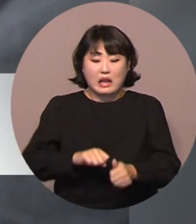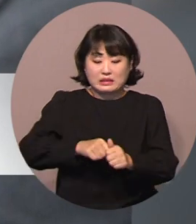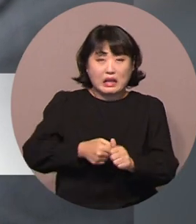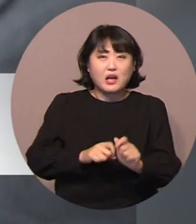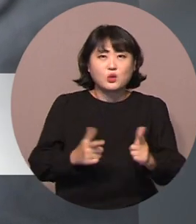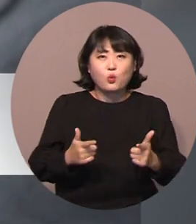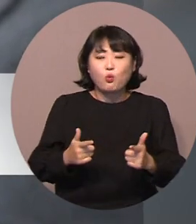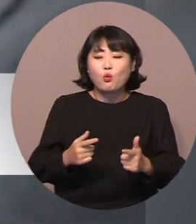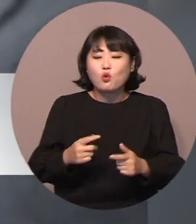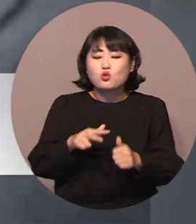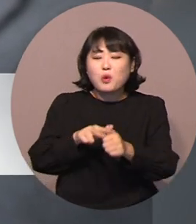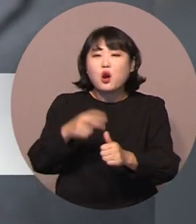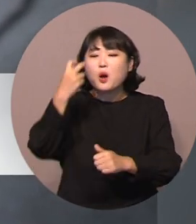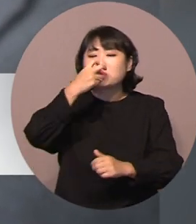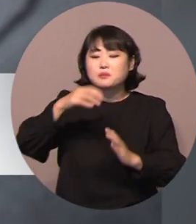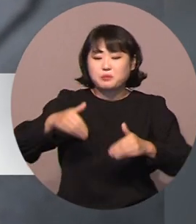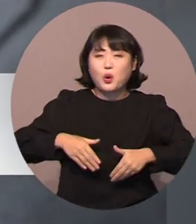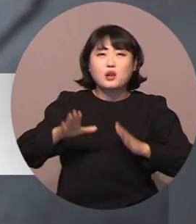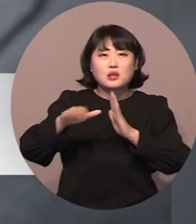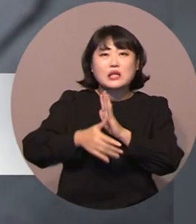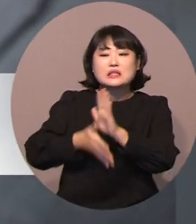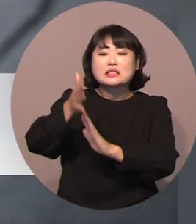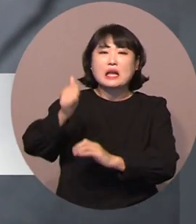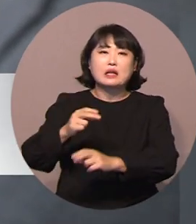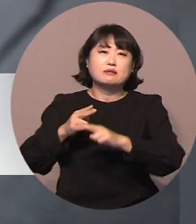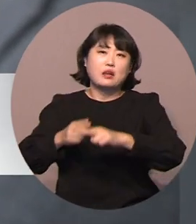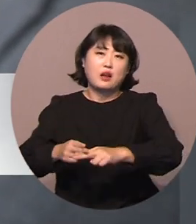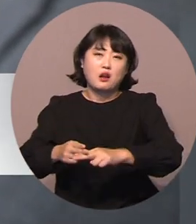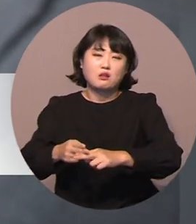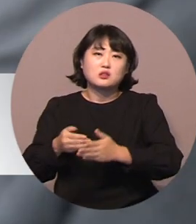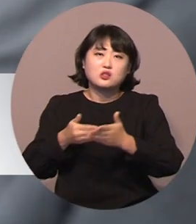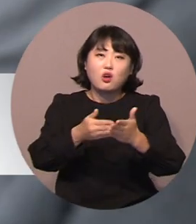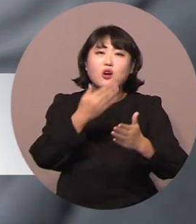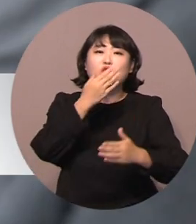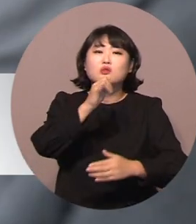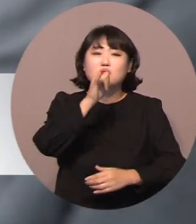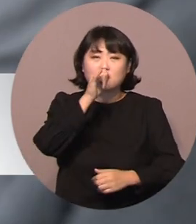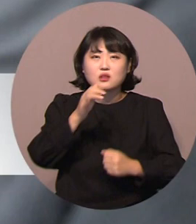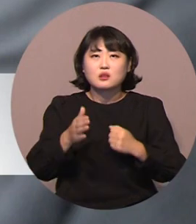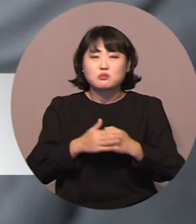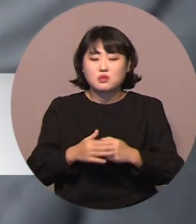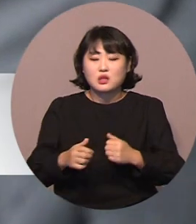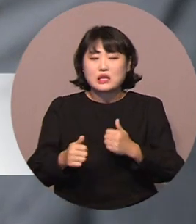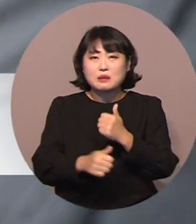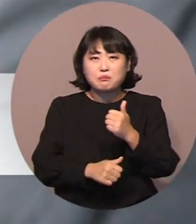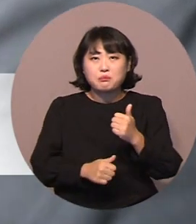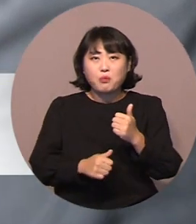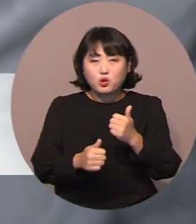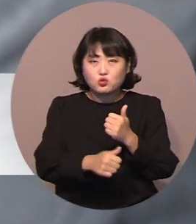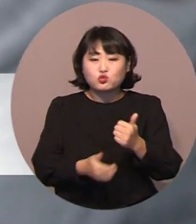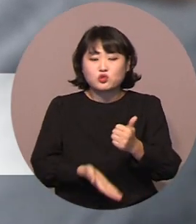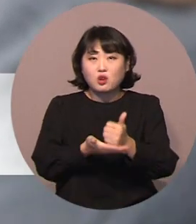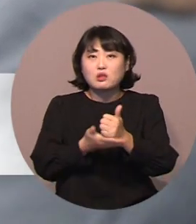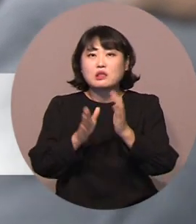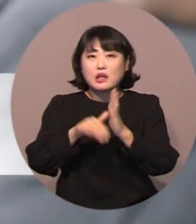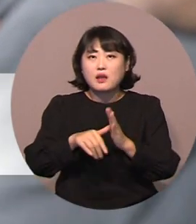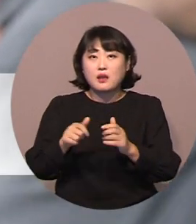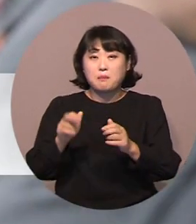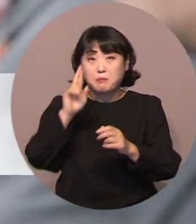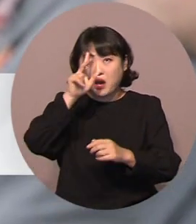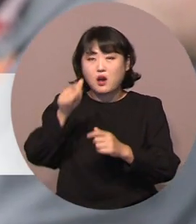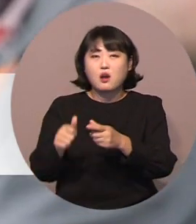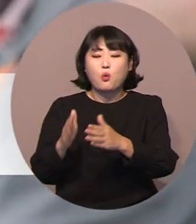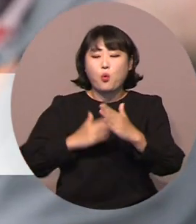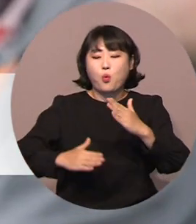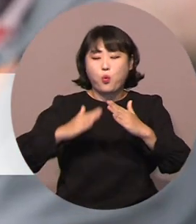아닌 후보자 검증이 필요할 때 시장의 재량으로 요청할 수 있는 것이라며 임원 추천위원회에서 박대표를 공정하게